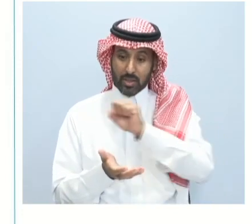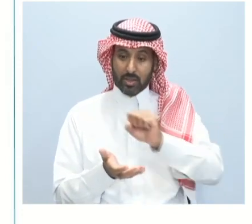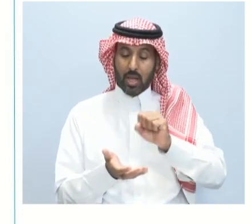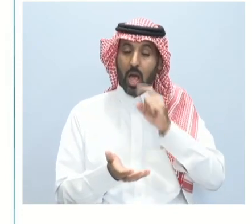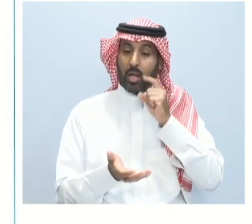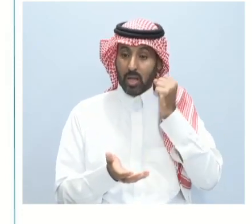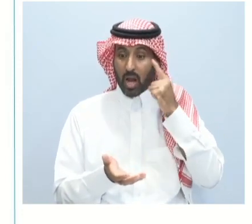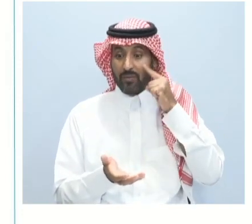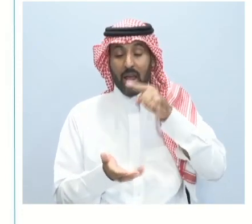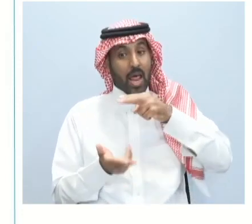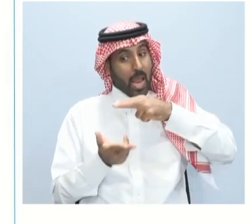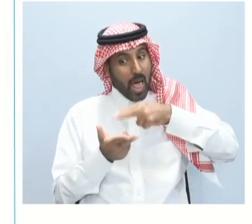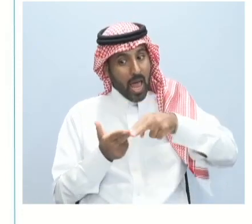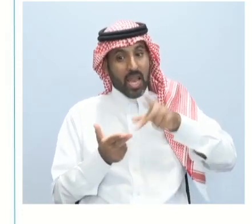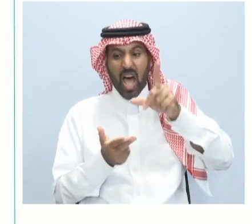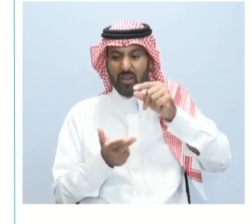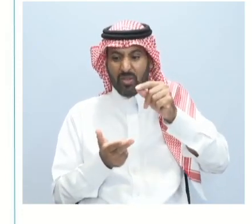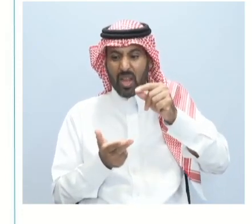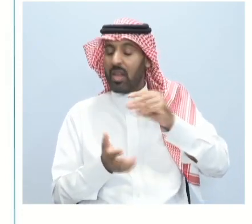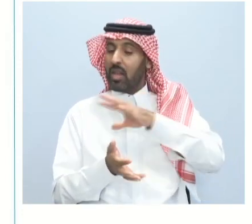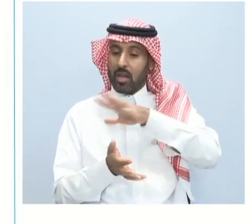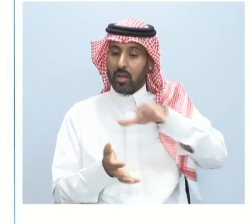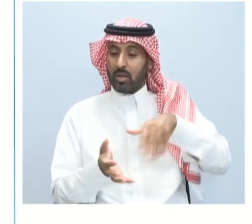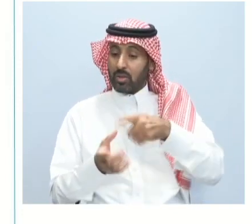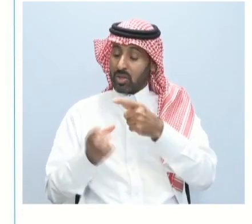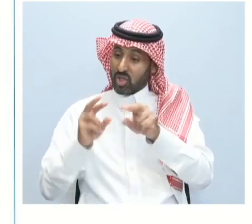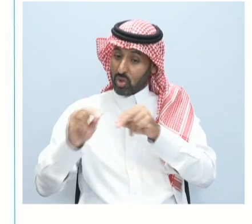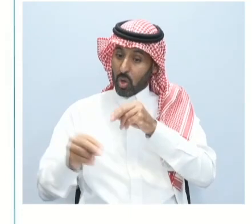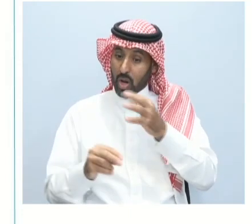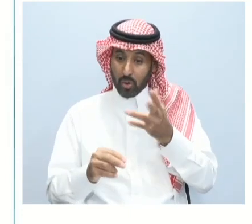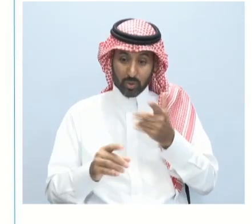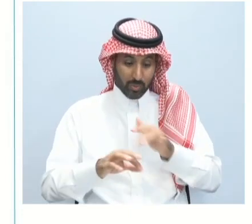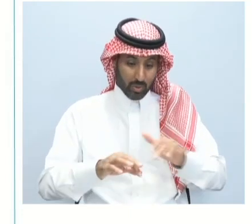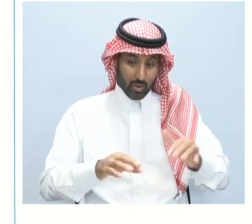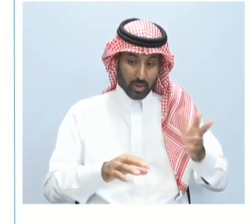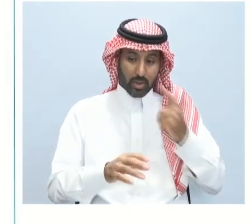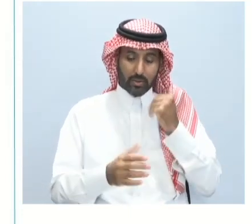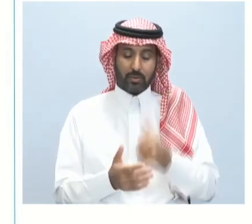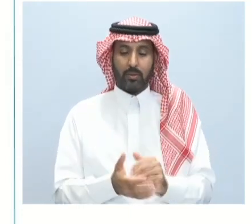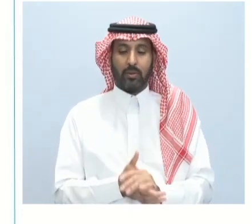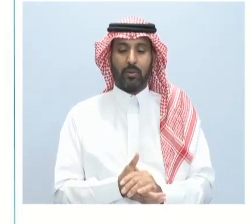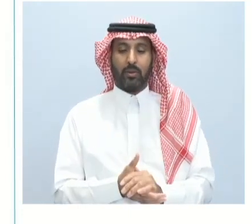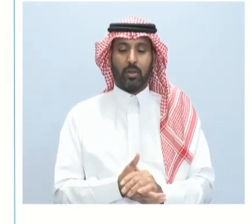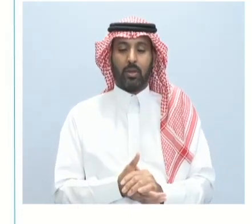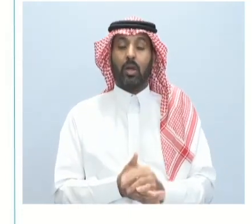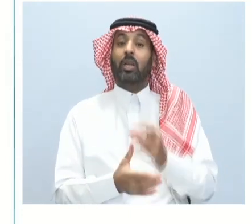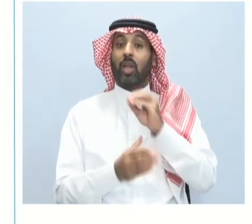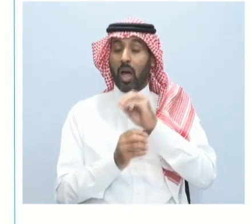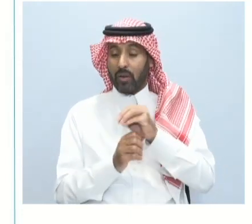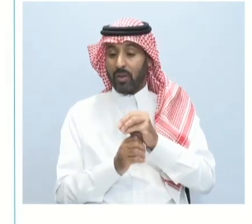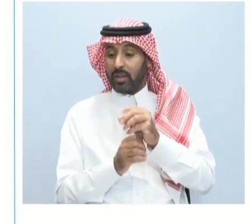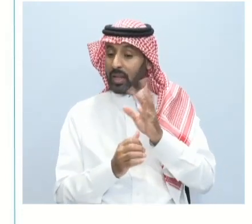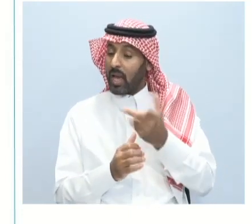الحل الامثل وهو افضل حل ممكن ان تجده الخوارزميات او خوارزميات التحسين تعرفنا على طريقه